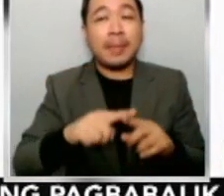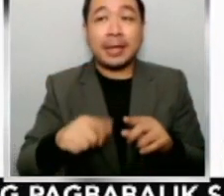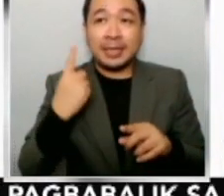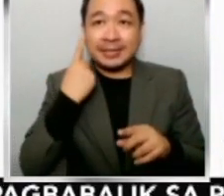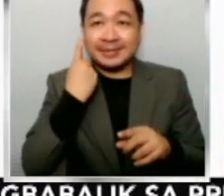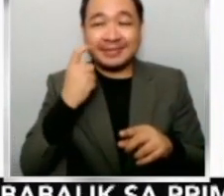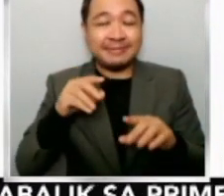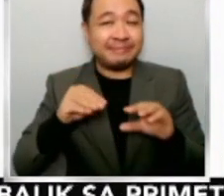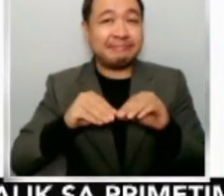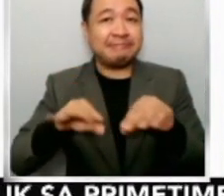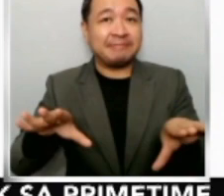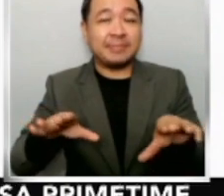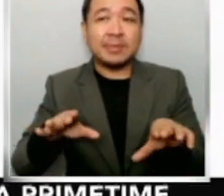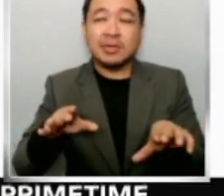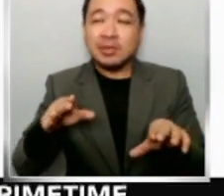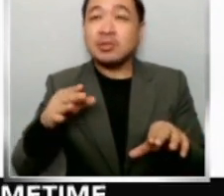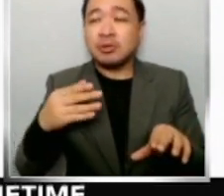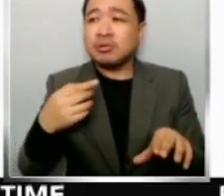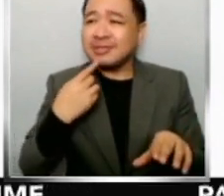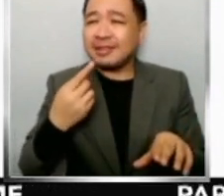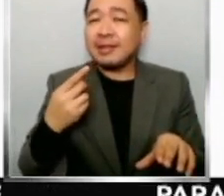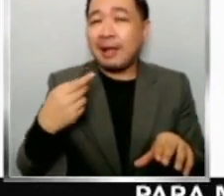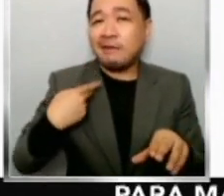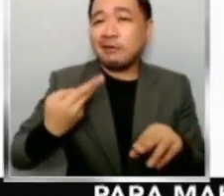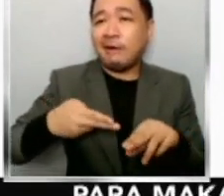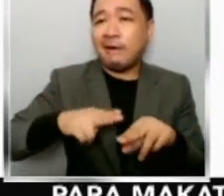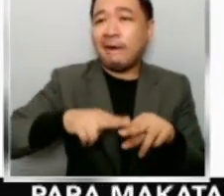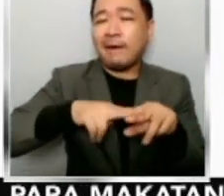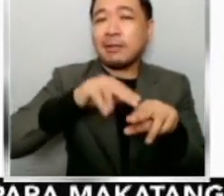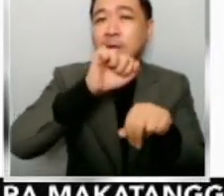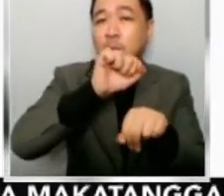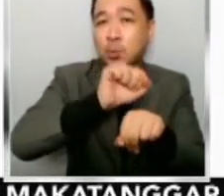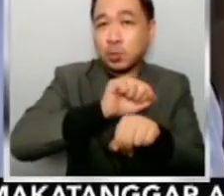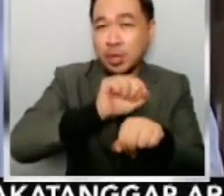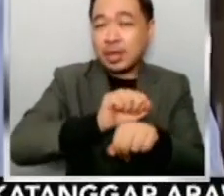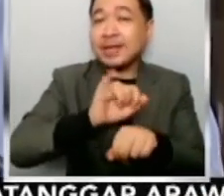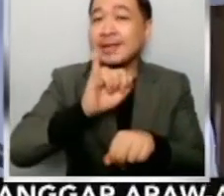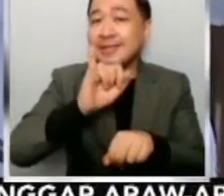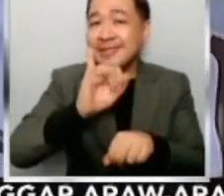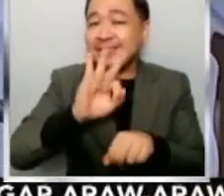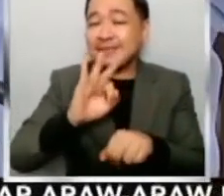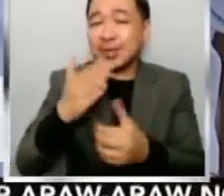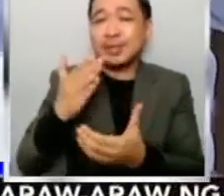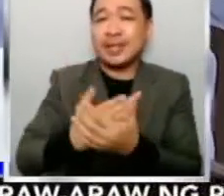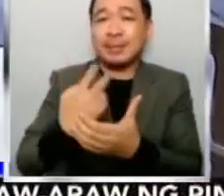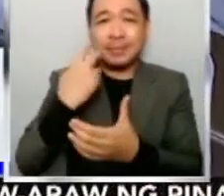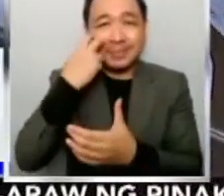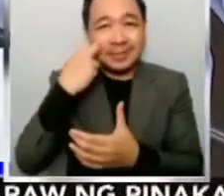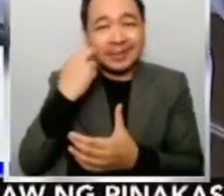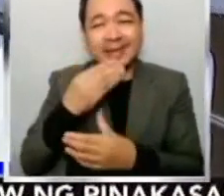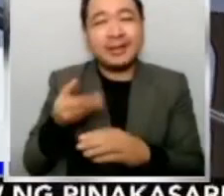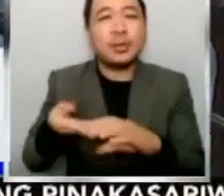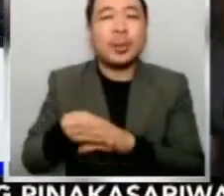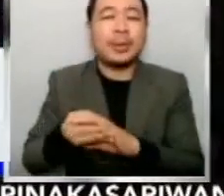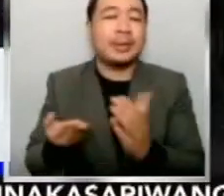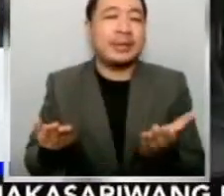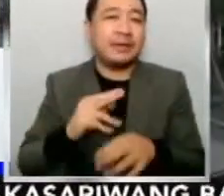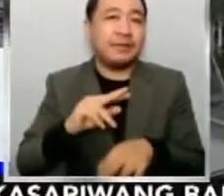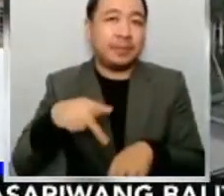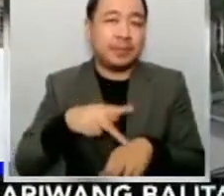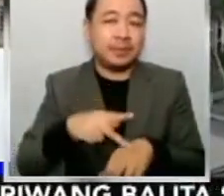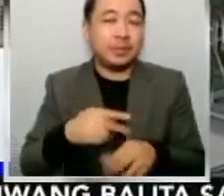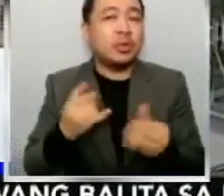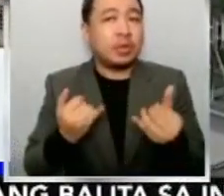ang trabaho kung mauubos ang katiwalian at kawatan sa bansa. Kaya naman target nilang mapataas ang ranking ng bansa